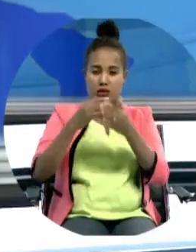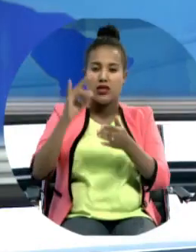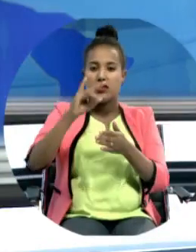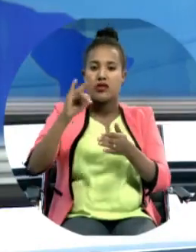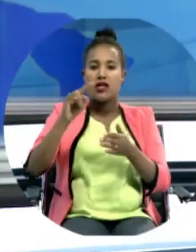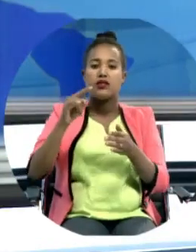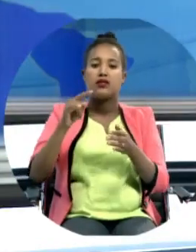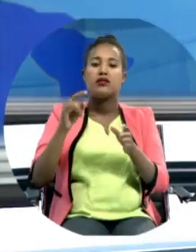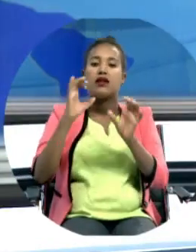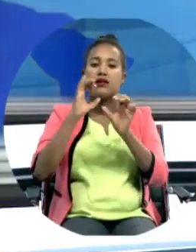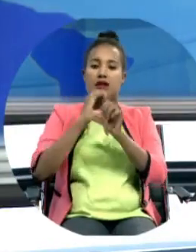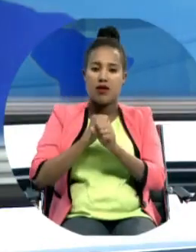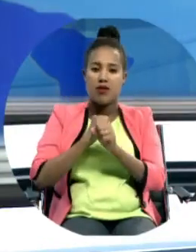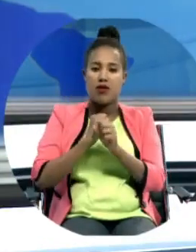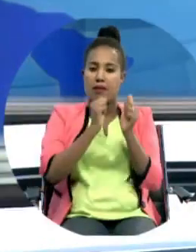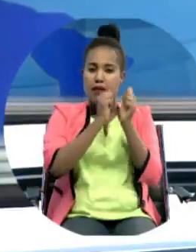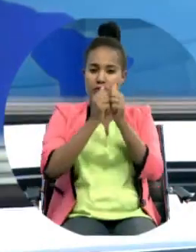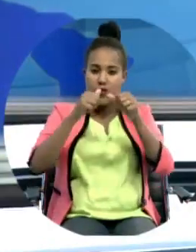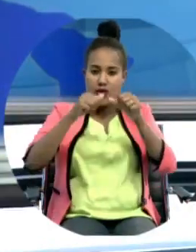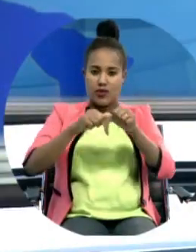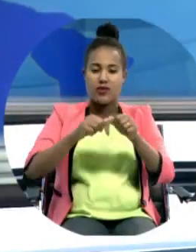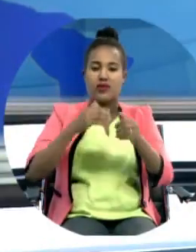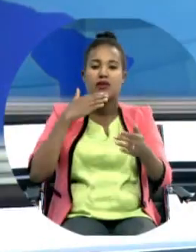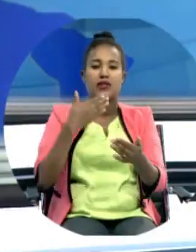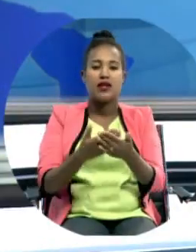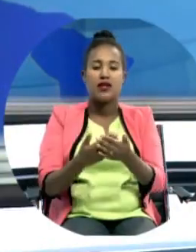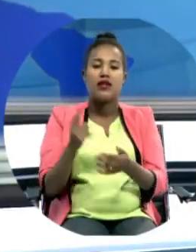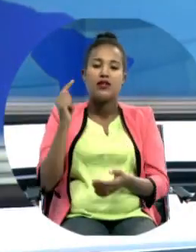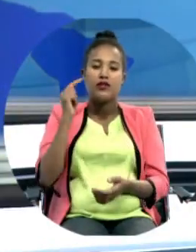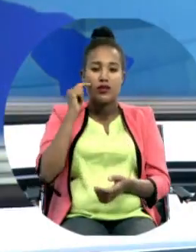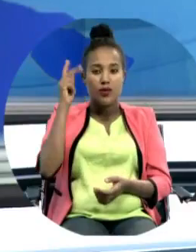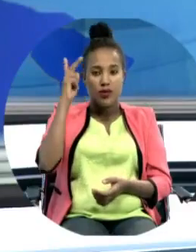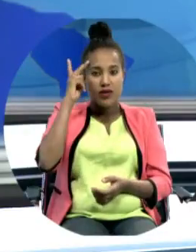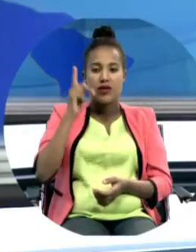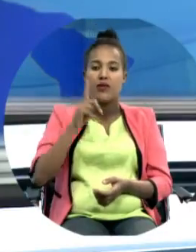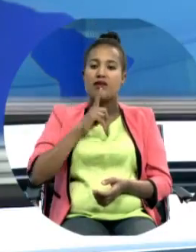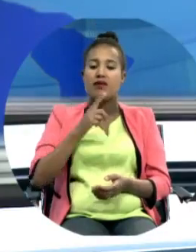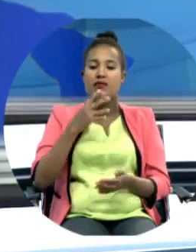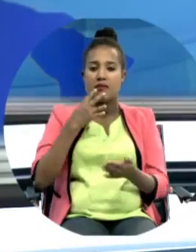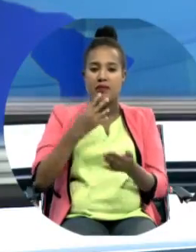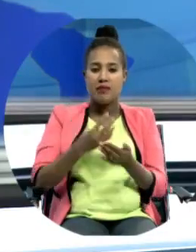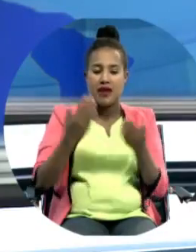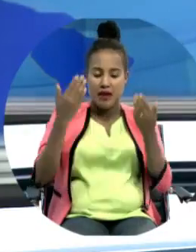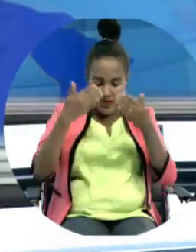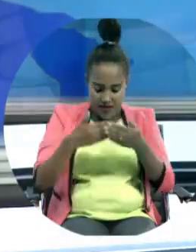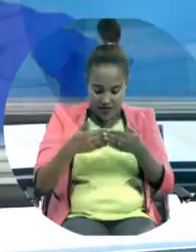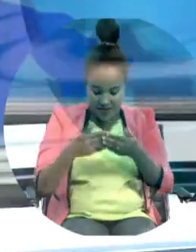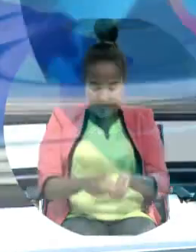ሙዳያችን በዚህ ተጠናቋል። አብራችሁን ስለቆያችሁና አመሰግናለን። ስማቸው ሸቴ ነኝ። መልካም ምሽት።